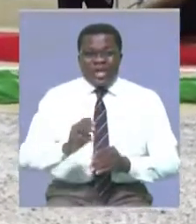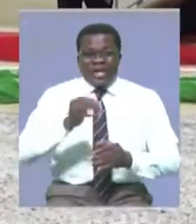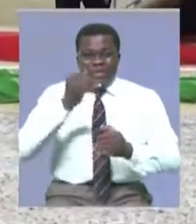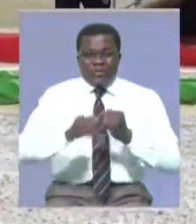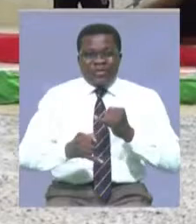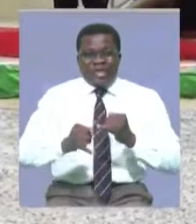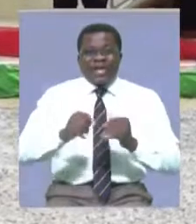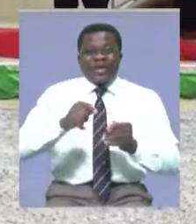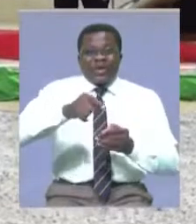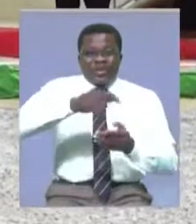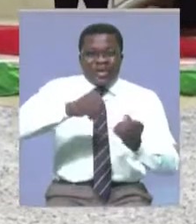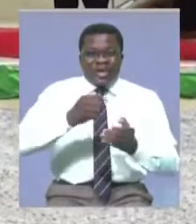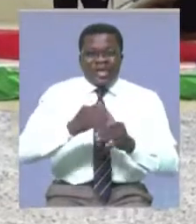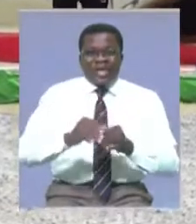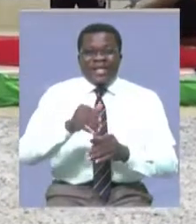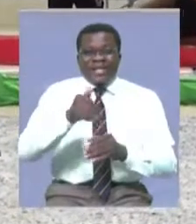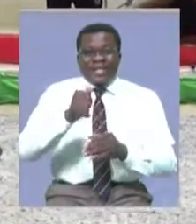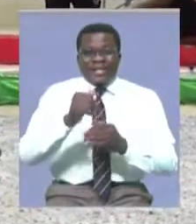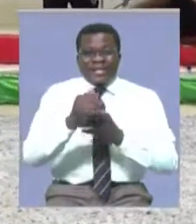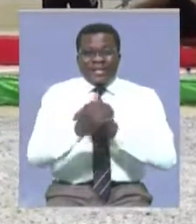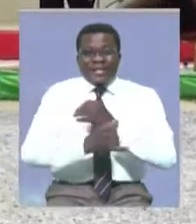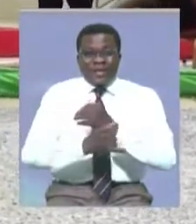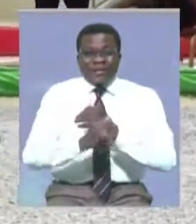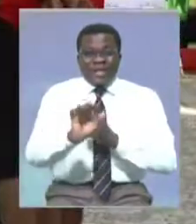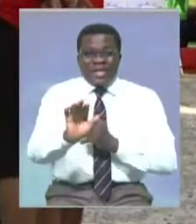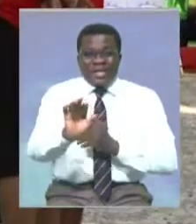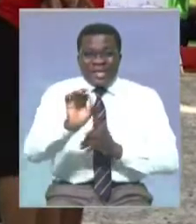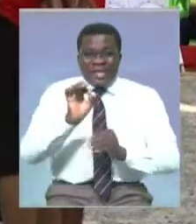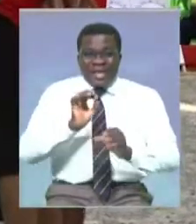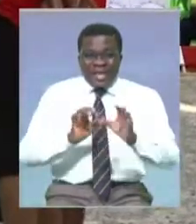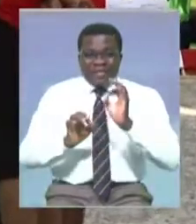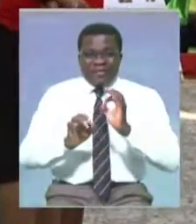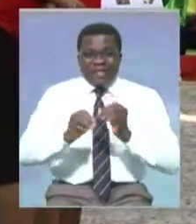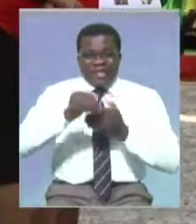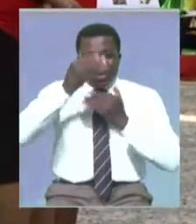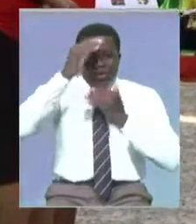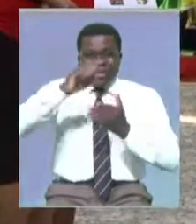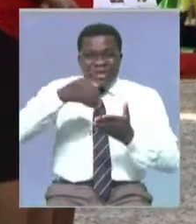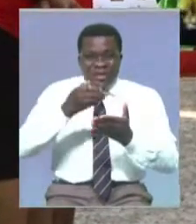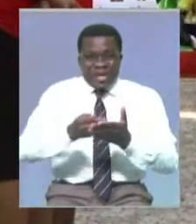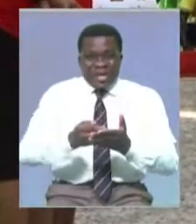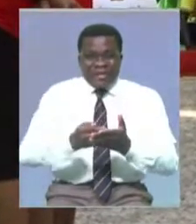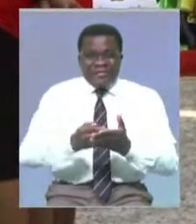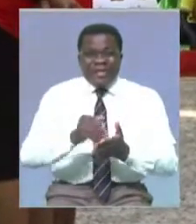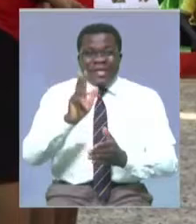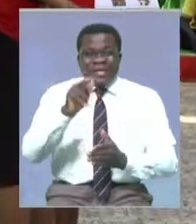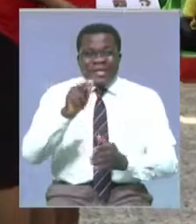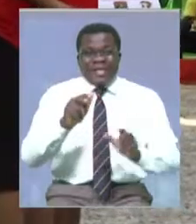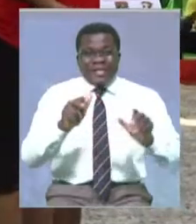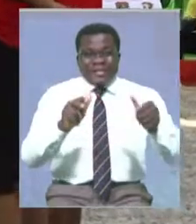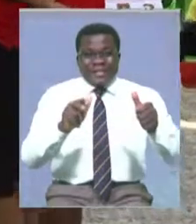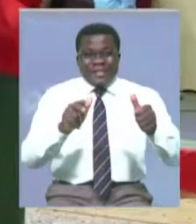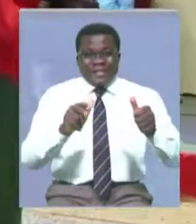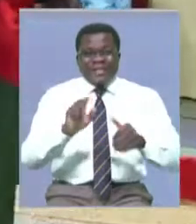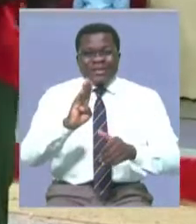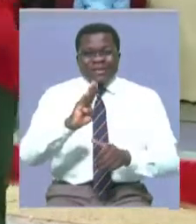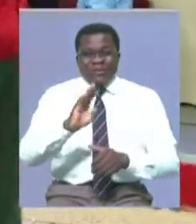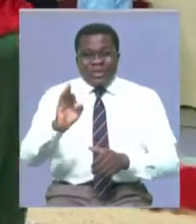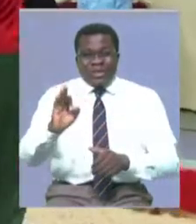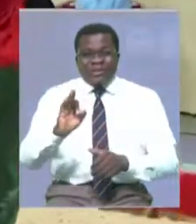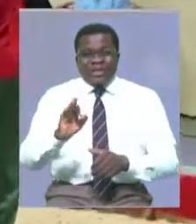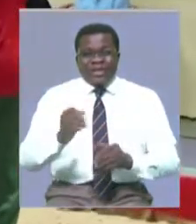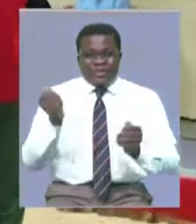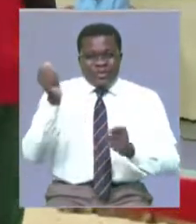tour de cadrage entre les 10 pays qualifiés pour les 8e de finale. Le Maroc vient à bout du Bénin 13-10 et le Burkina Faso 2 bat